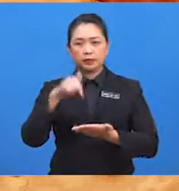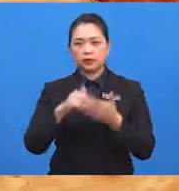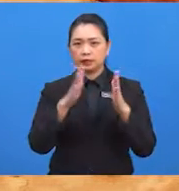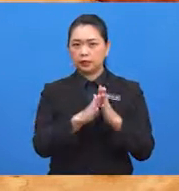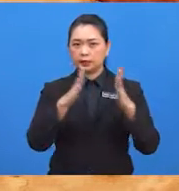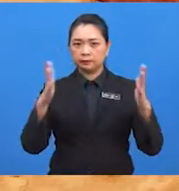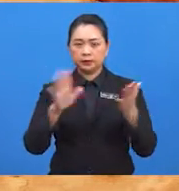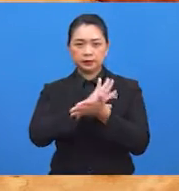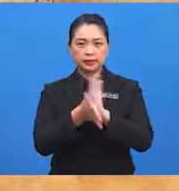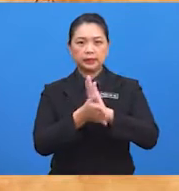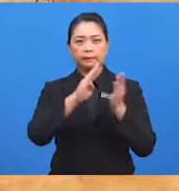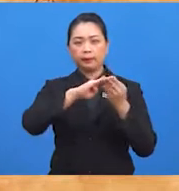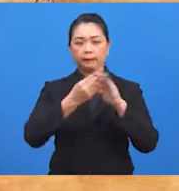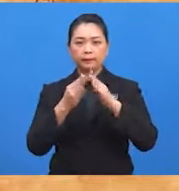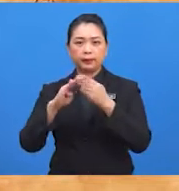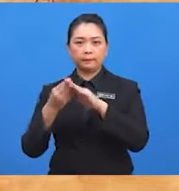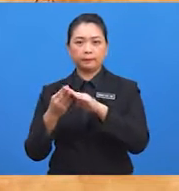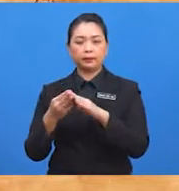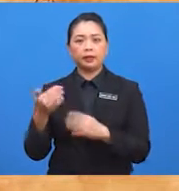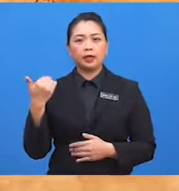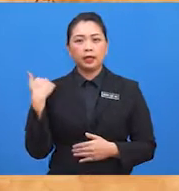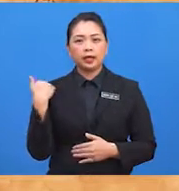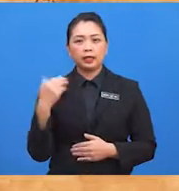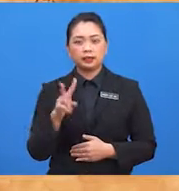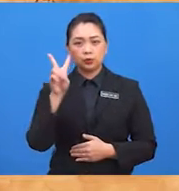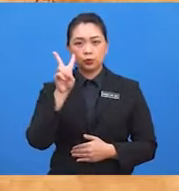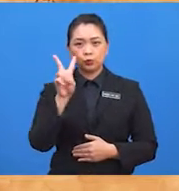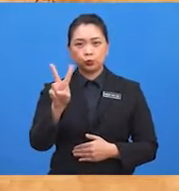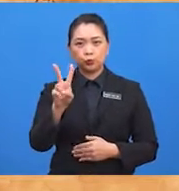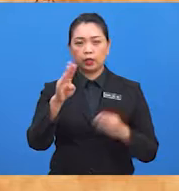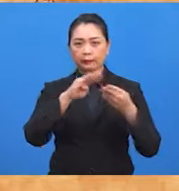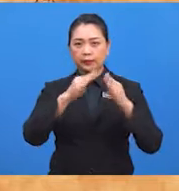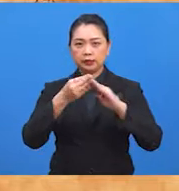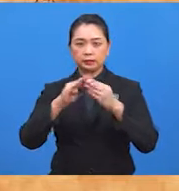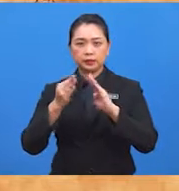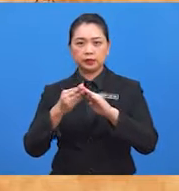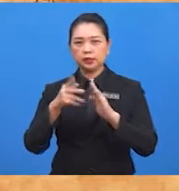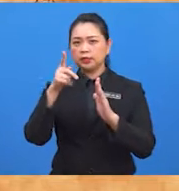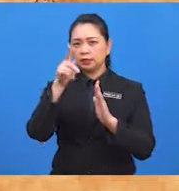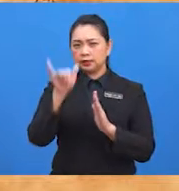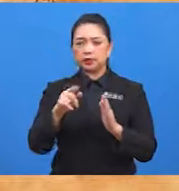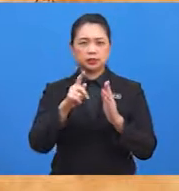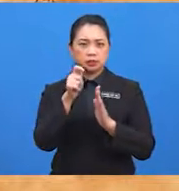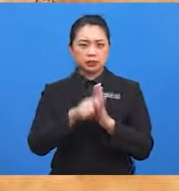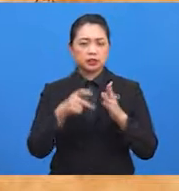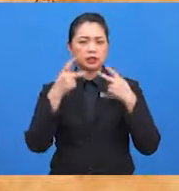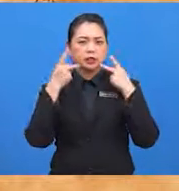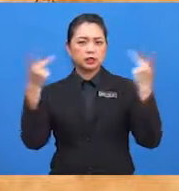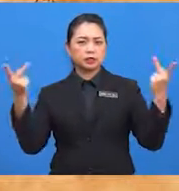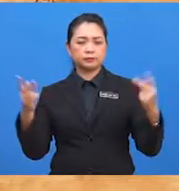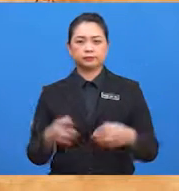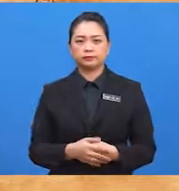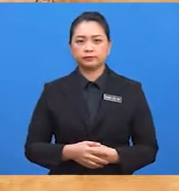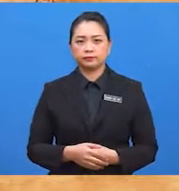berkembang menjadi bandar. Terdapat dua bandar terancang terkenal yang dibina dalam tamadun ini,